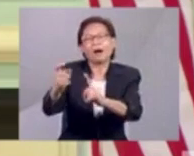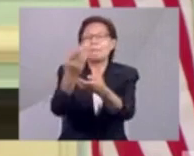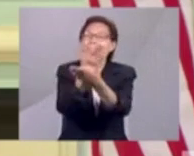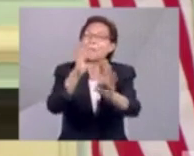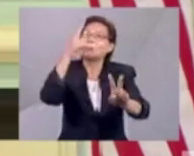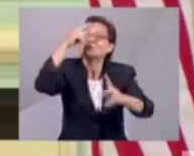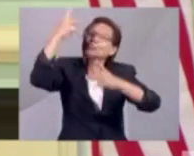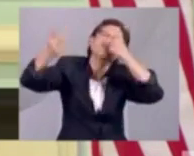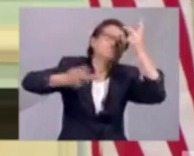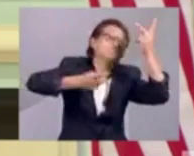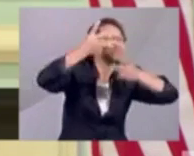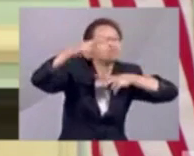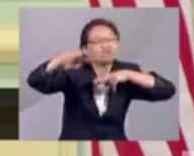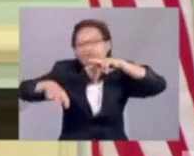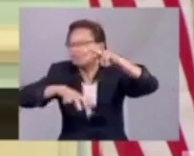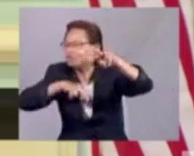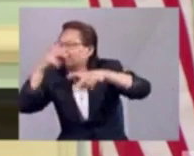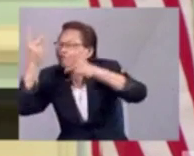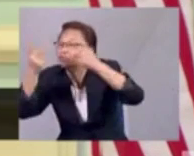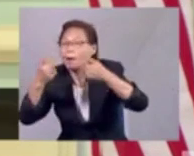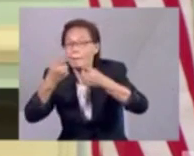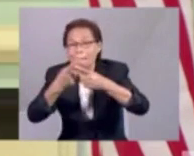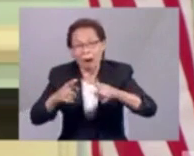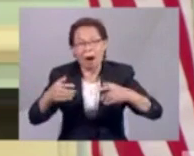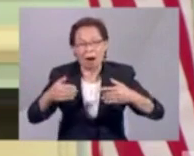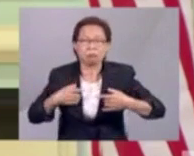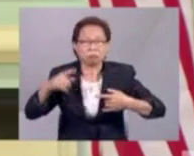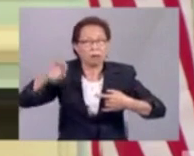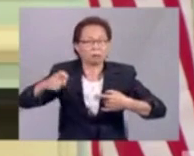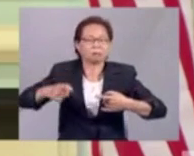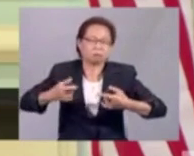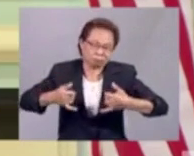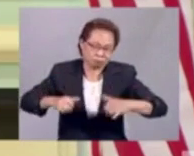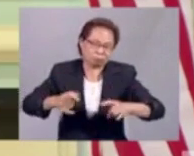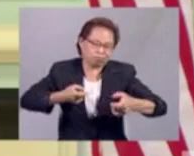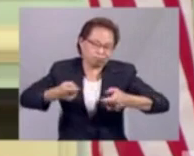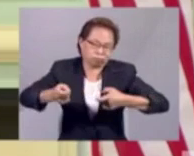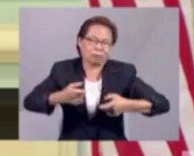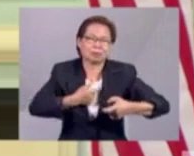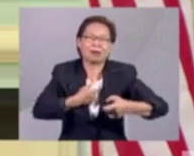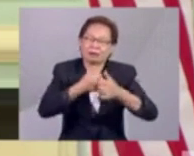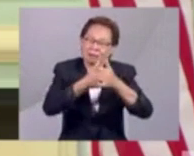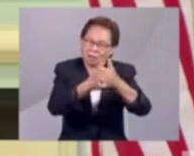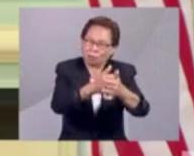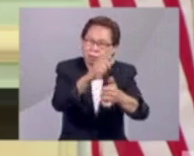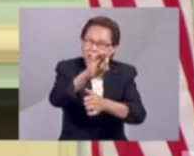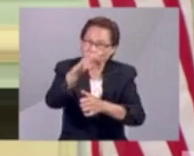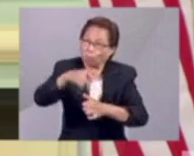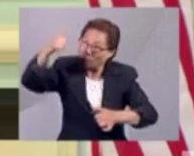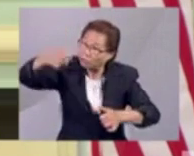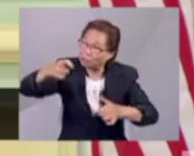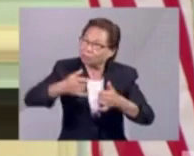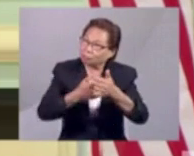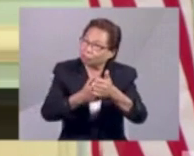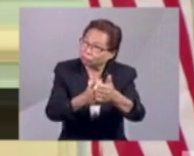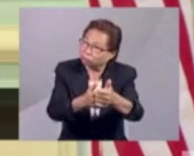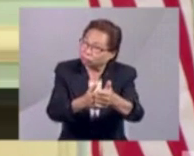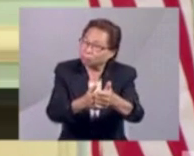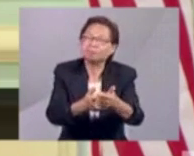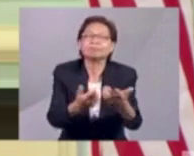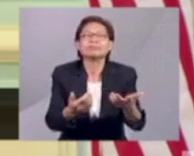sebagainya, tetapi masih lagi kawalan kendiri dan pematuhan SOP diteruskan.